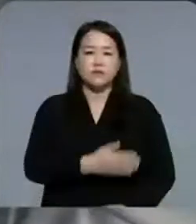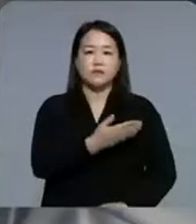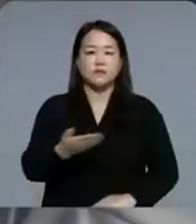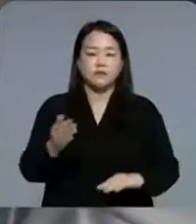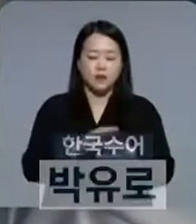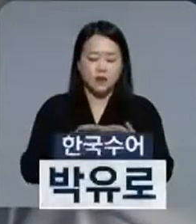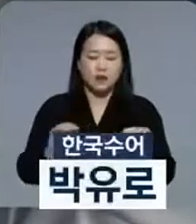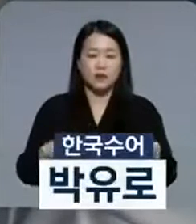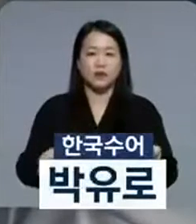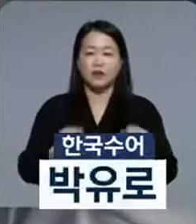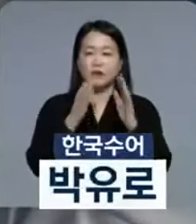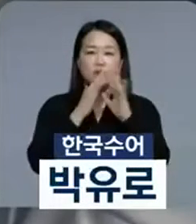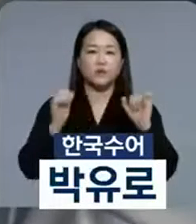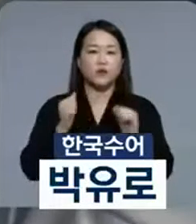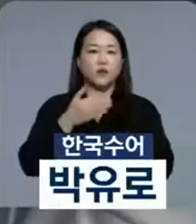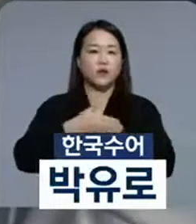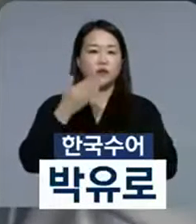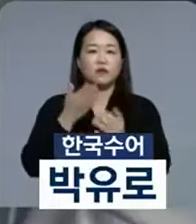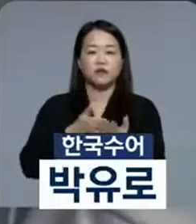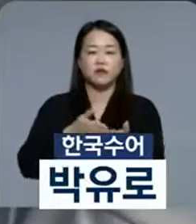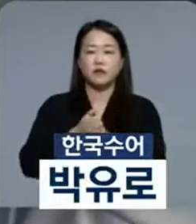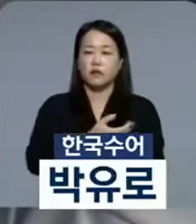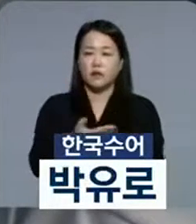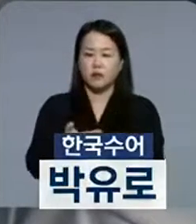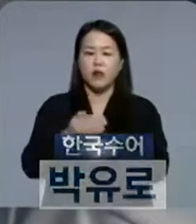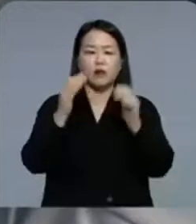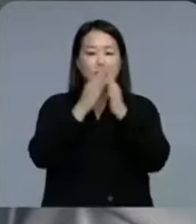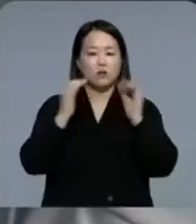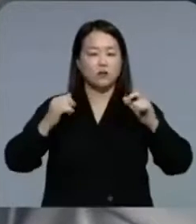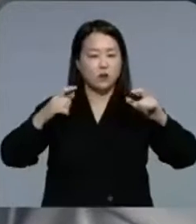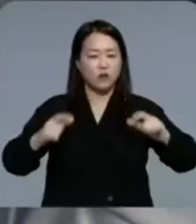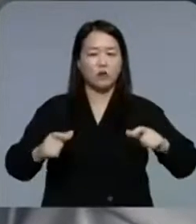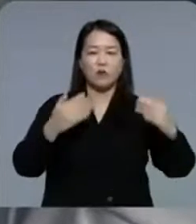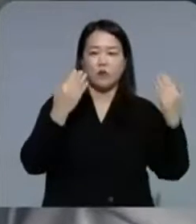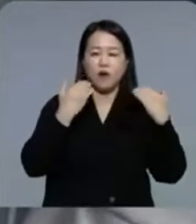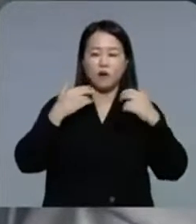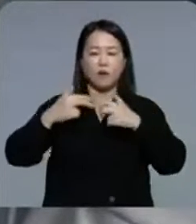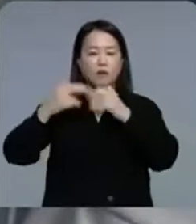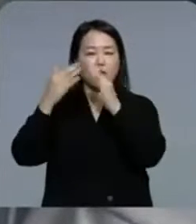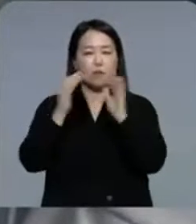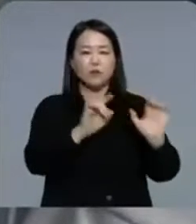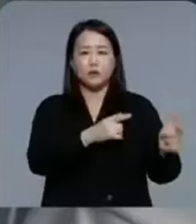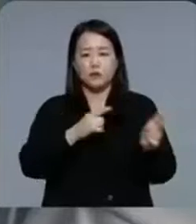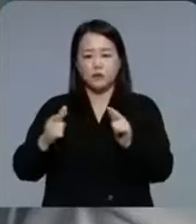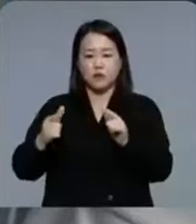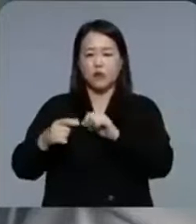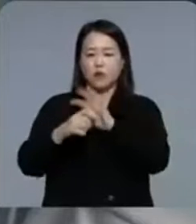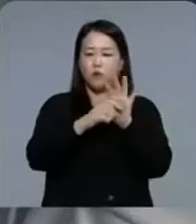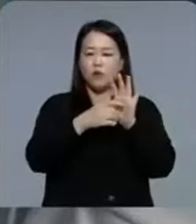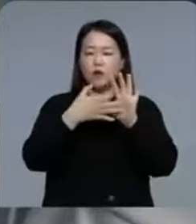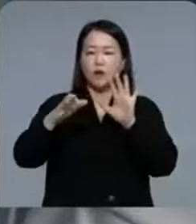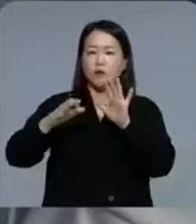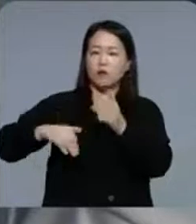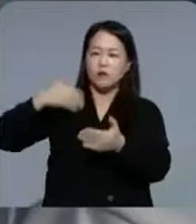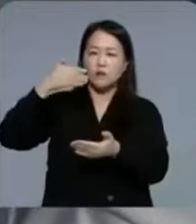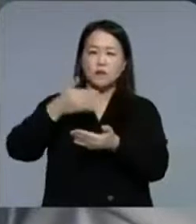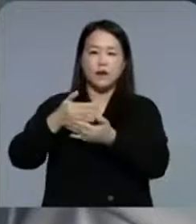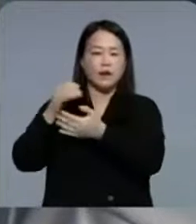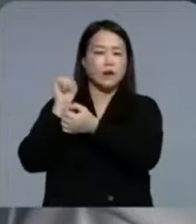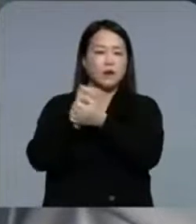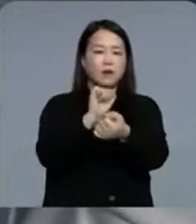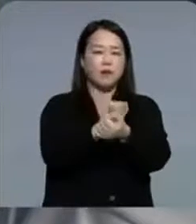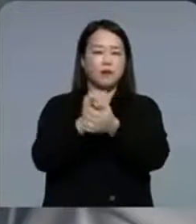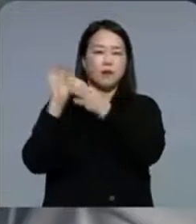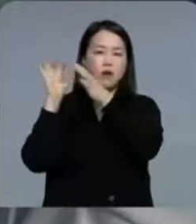여러분 안녕하십니까 전 2권 9시 넣었습니다 전북에서는 학교 병원 등을 중심으로 코로나-19 집단감염이 이어지고